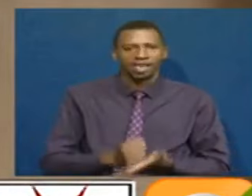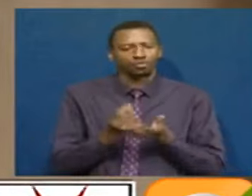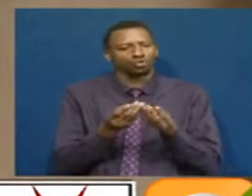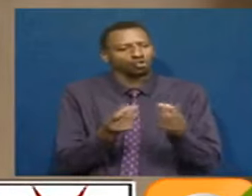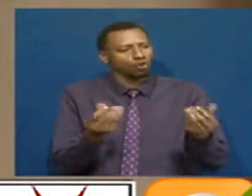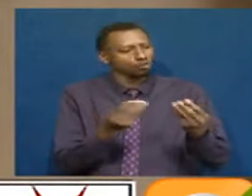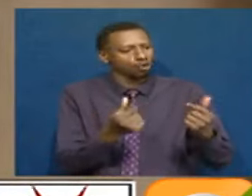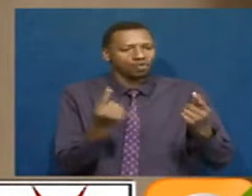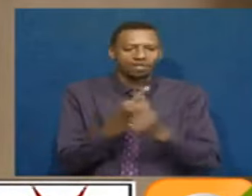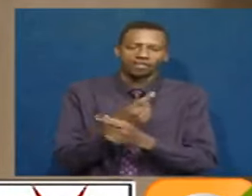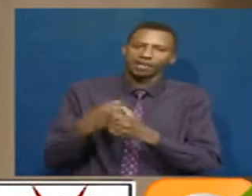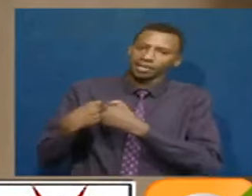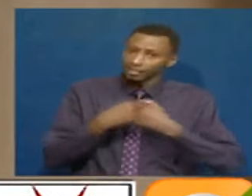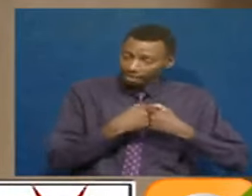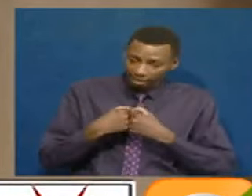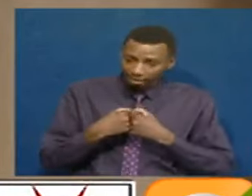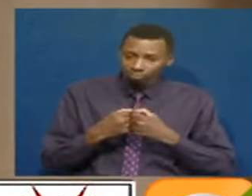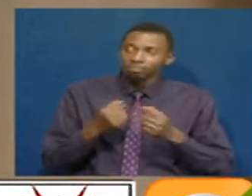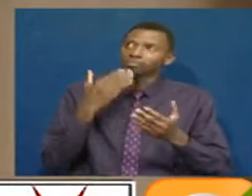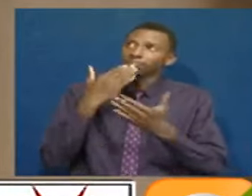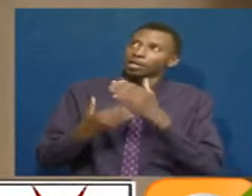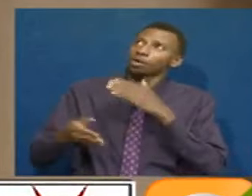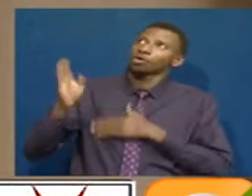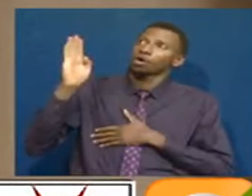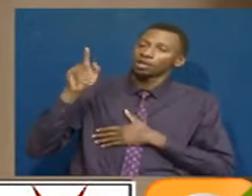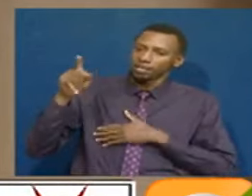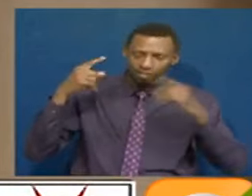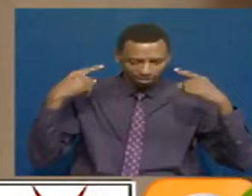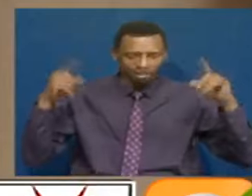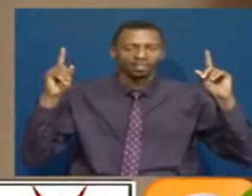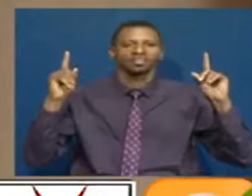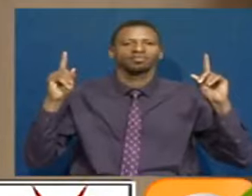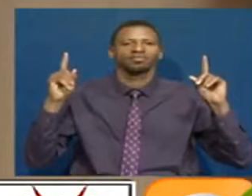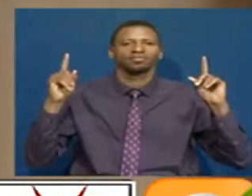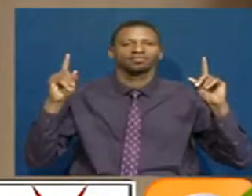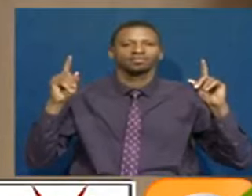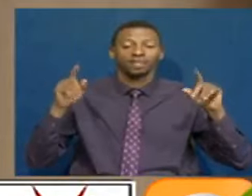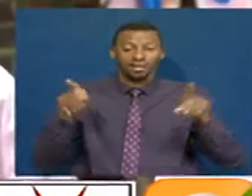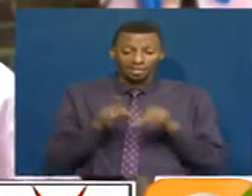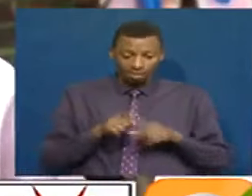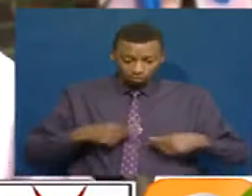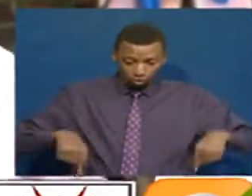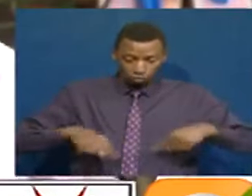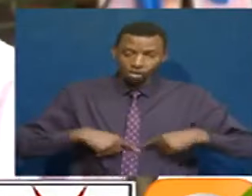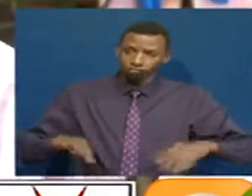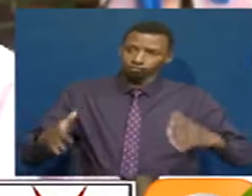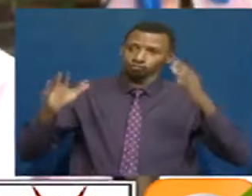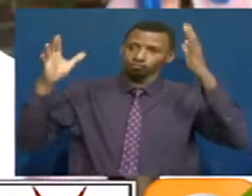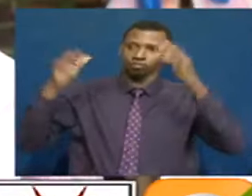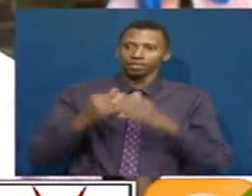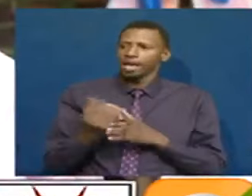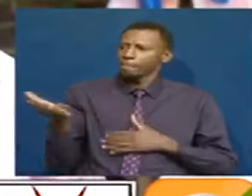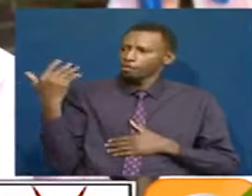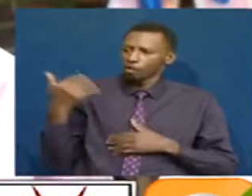matatizo yetu mbali mbali. Kwa hivyo alhamdulillah tushukuru na alifaulu kipakubwa sana. Kwa hivyo sisi pia tunampongeza. Tulikuwa tumekaganywa hapo